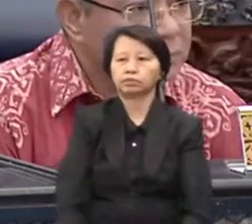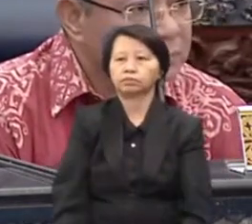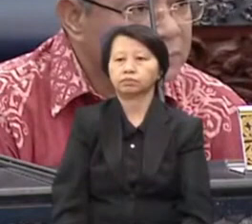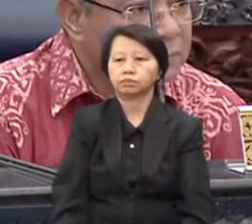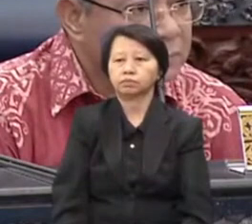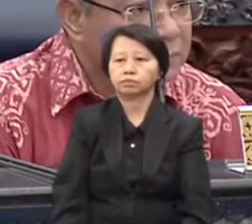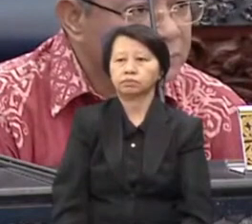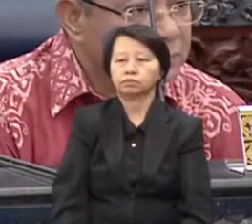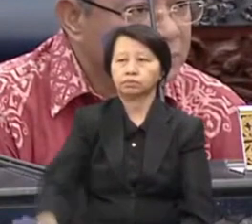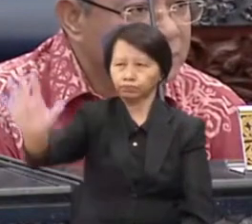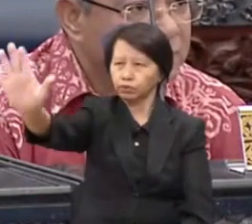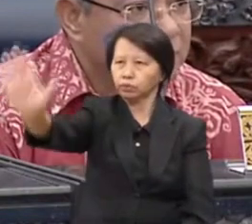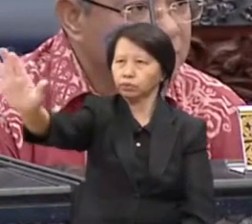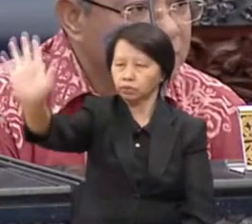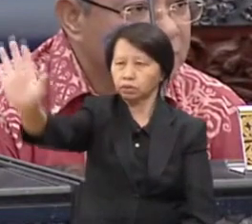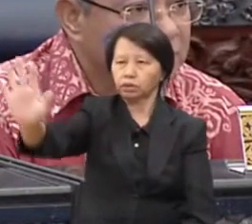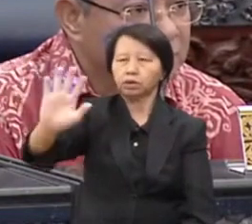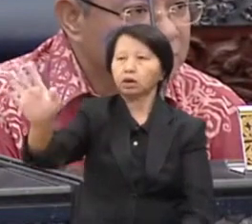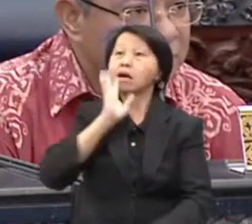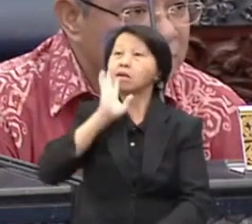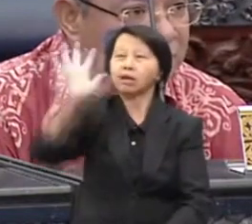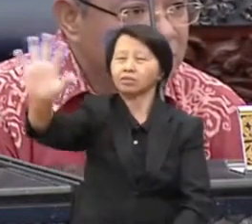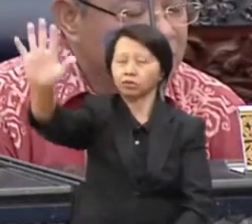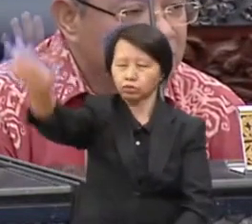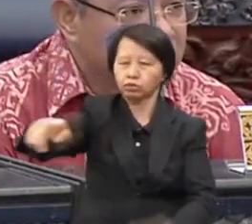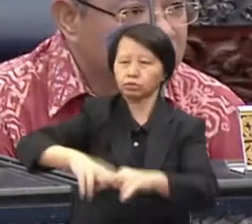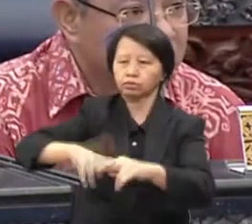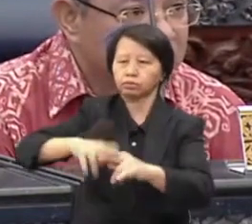tarian dulu Hah tak bagi lalu